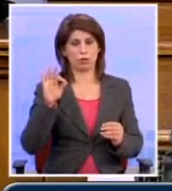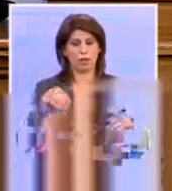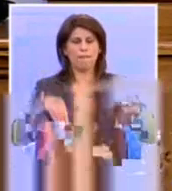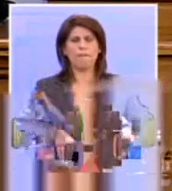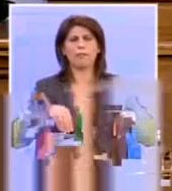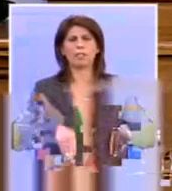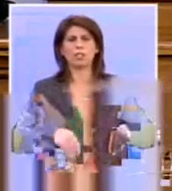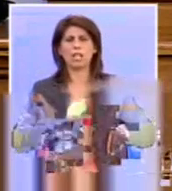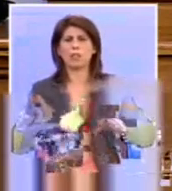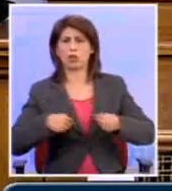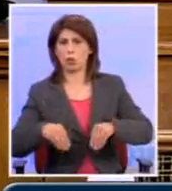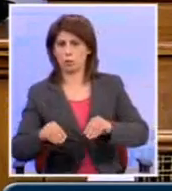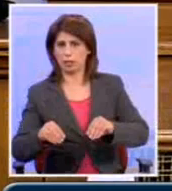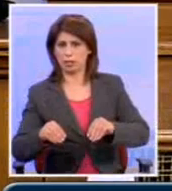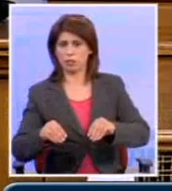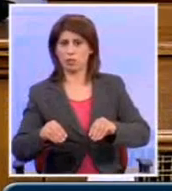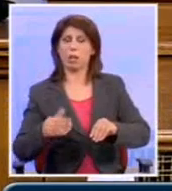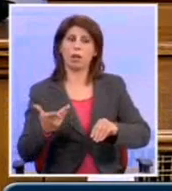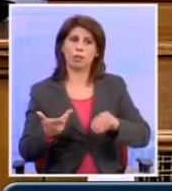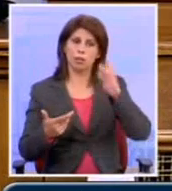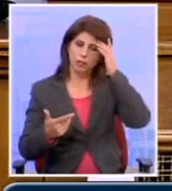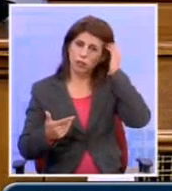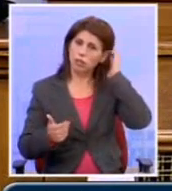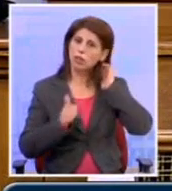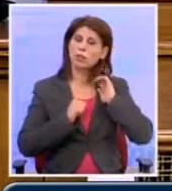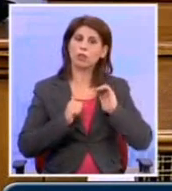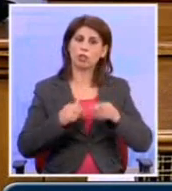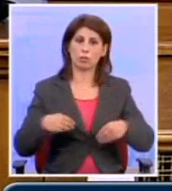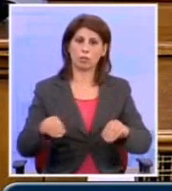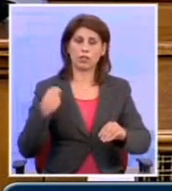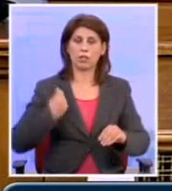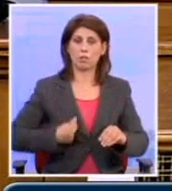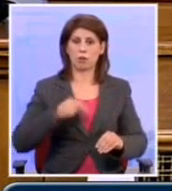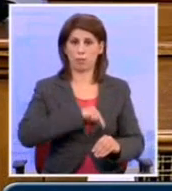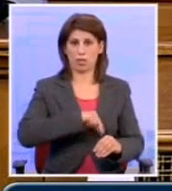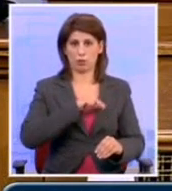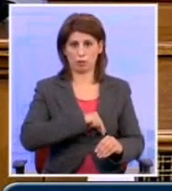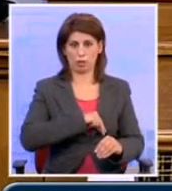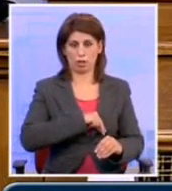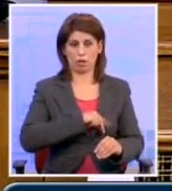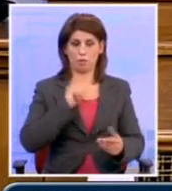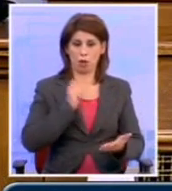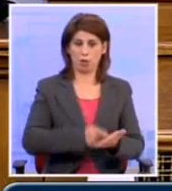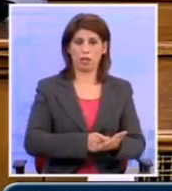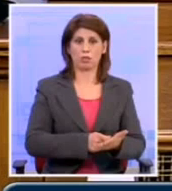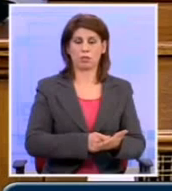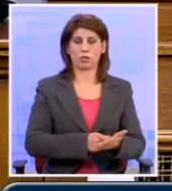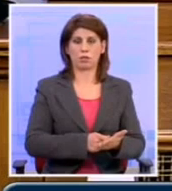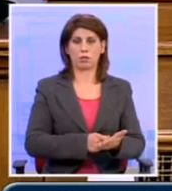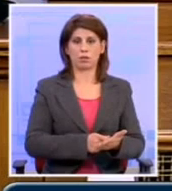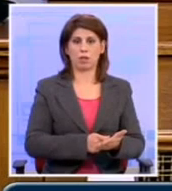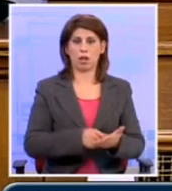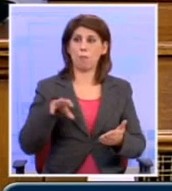βαφτίζονται ιδιωτικοποιήσεις, διότι η ιδιωτικοποίηση δημόσιας περιουσίας που αγοράζεται